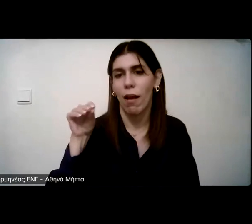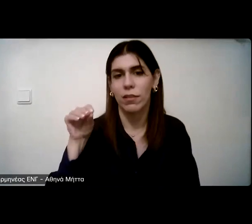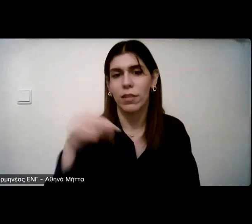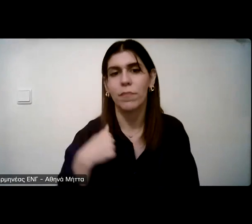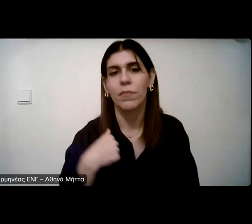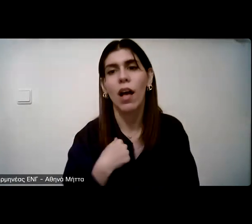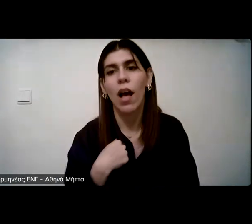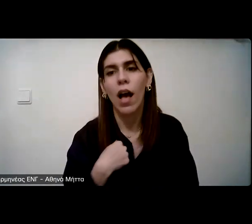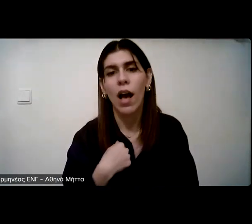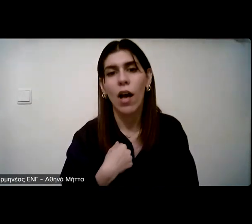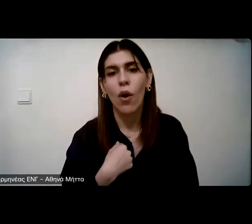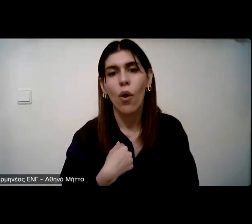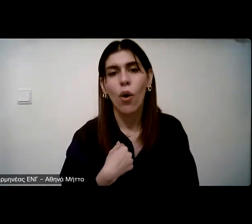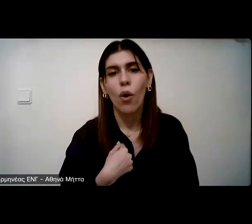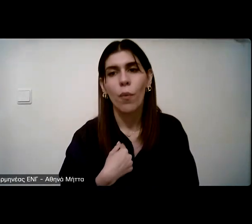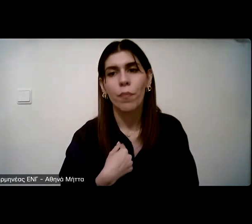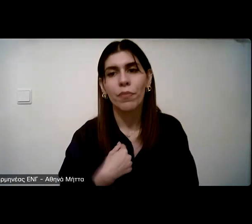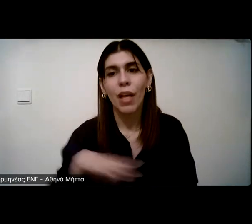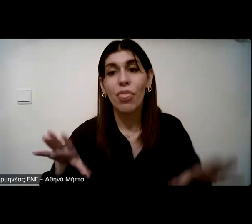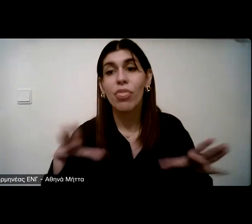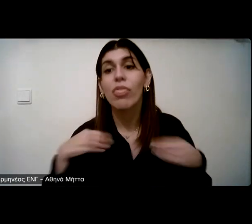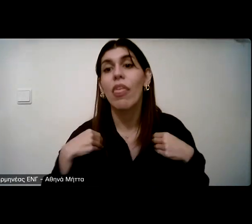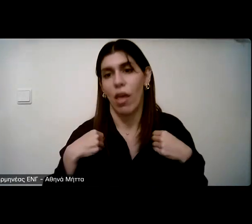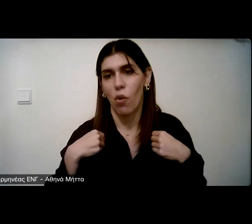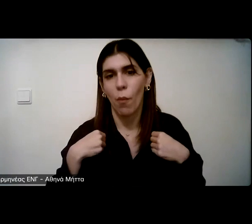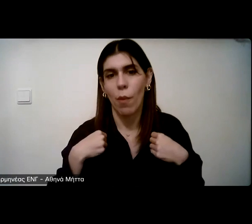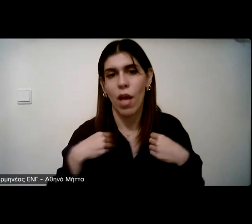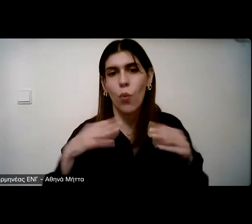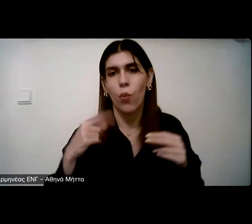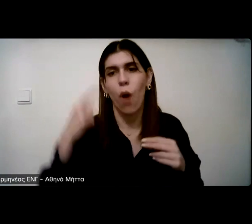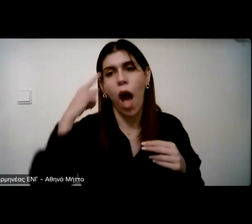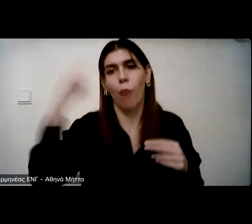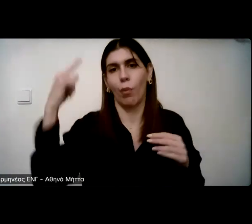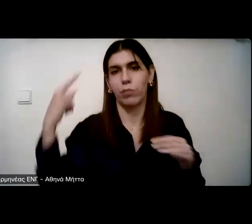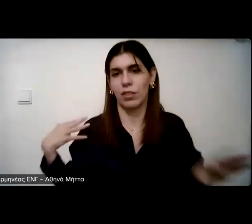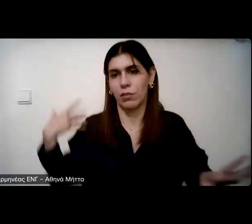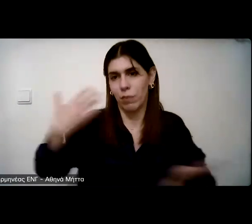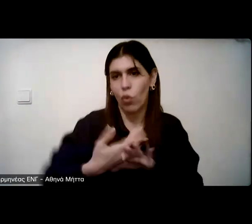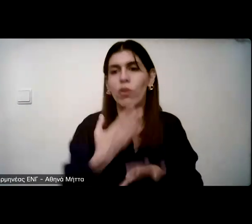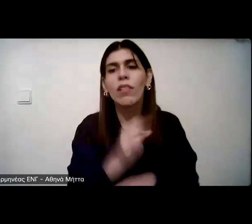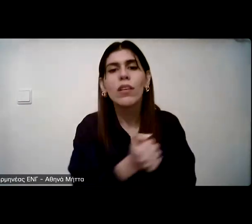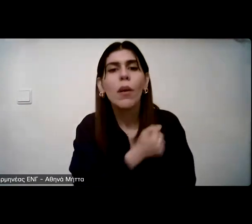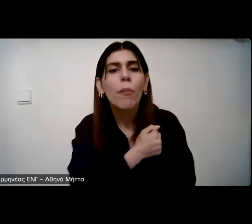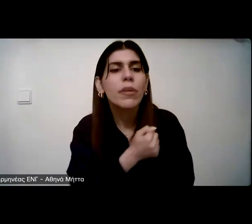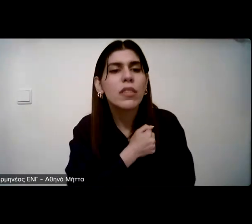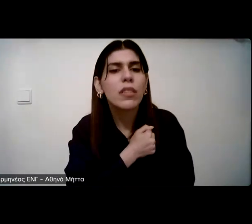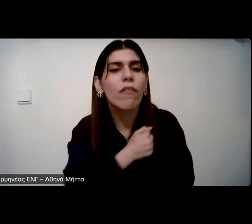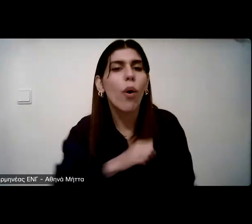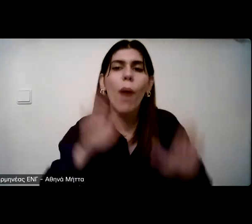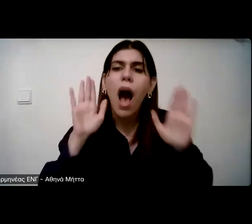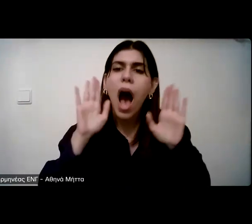απόψεις που διατυπώθηκαν. Γιατί θεωρώ ότι θα έπρεπε να αφήσουμε όλες τις